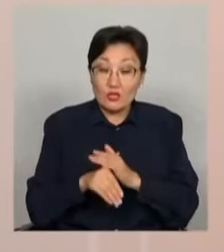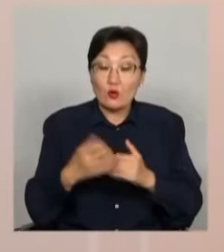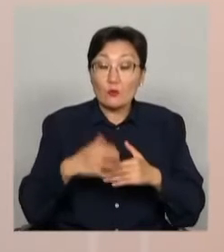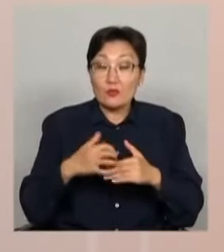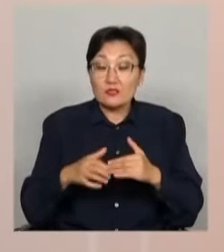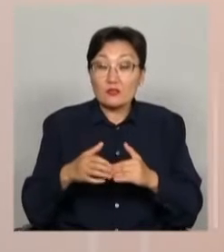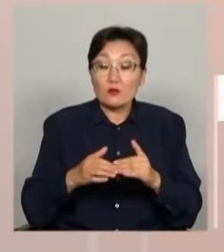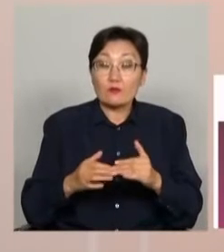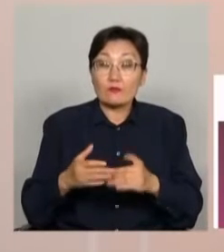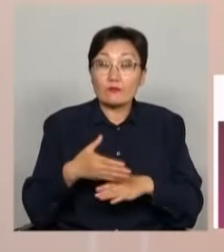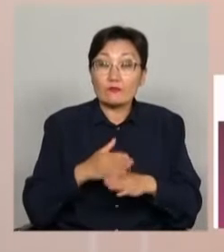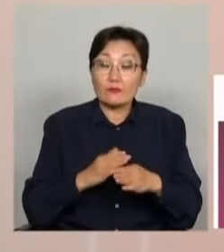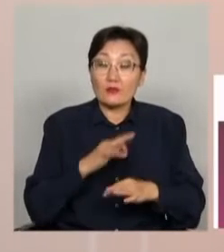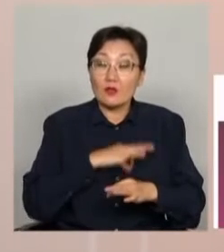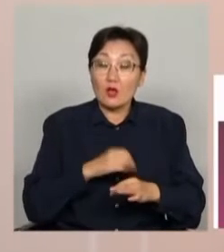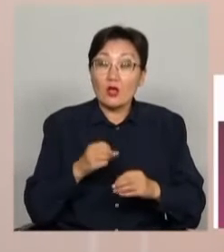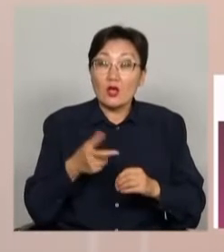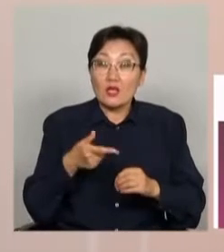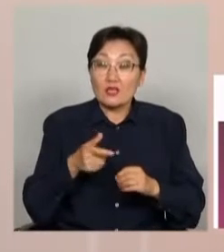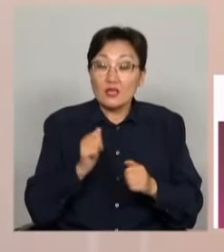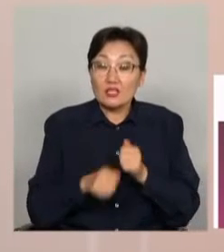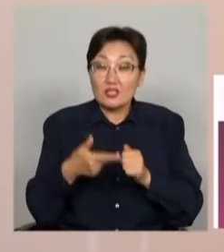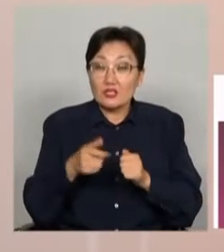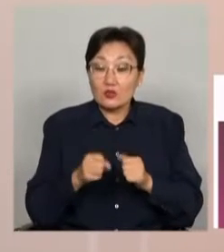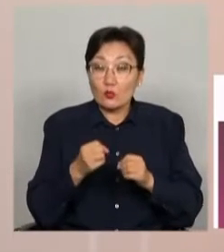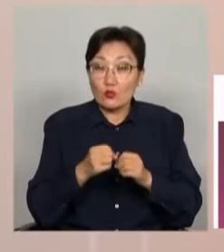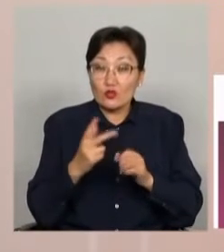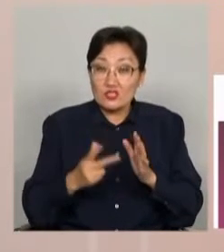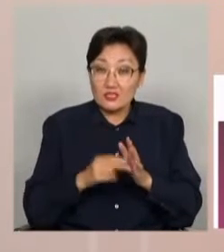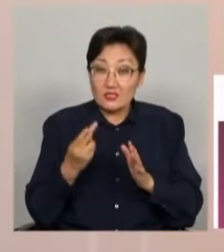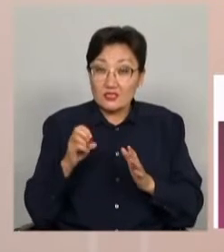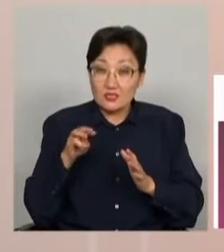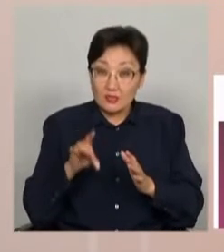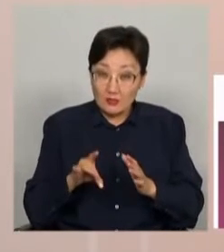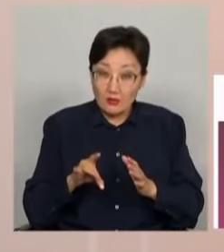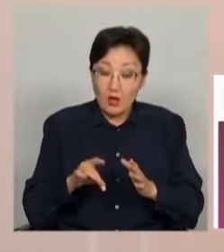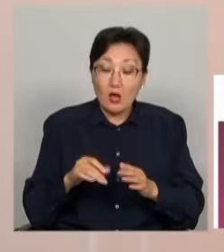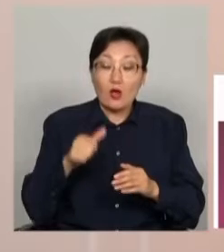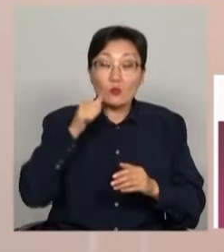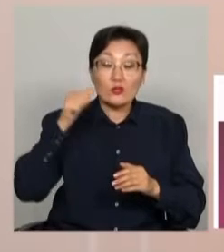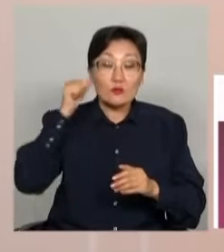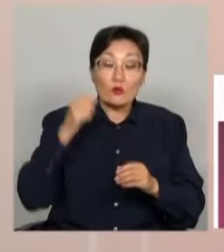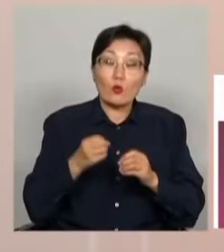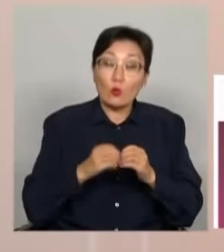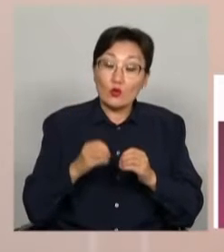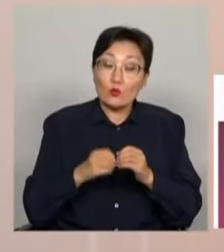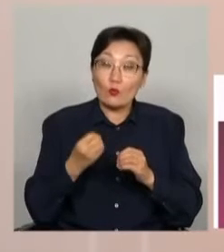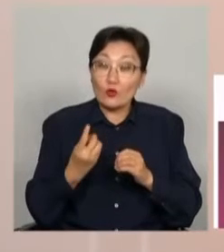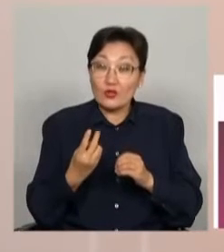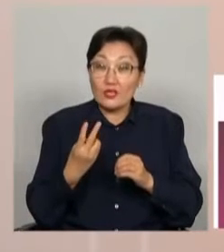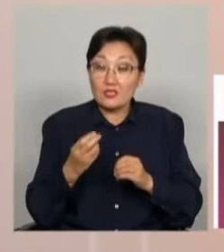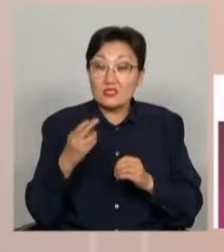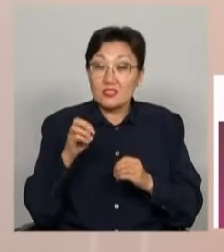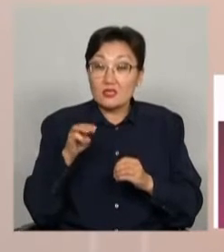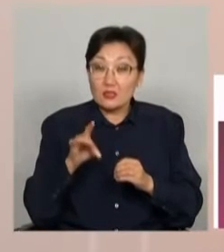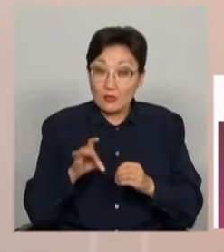орташа өнімділік гектарына 18 центрді құрап отыр. Айта кету керек, былтыр бұл көрсеткіш 10-12 центрдің